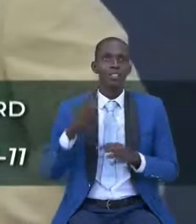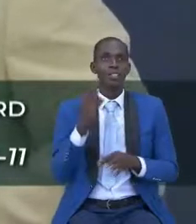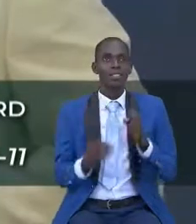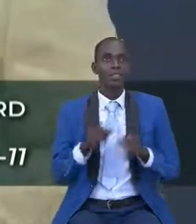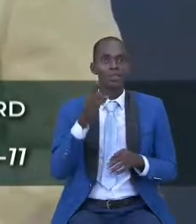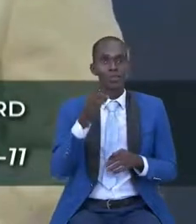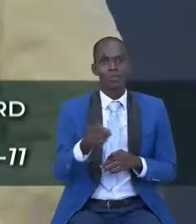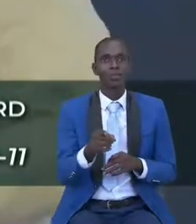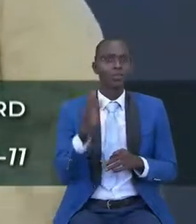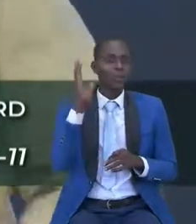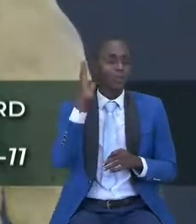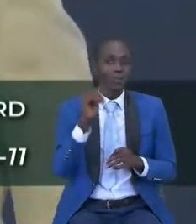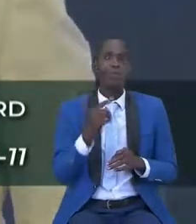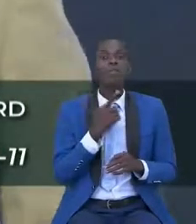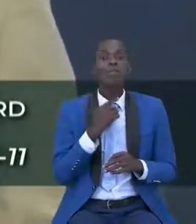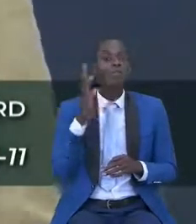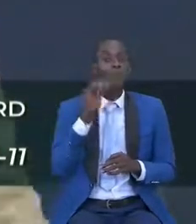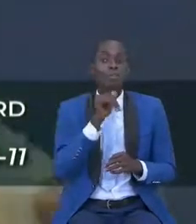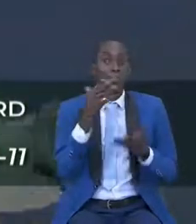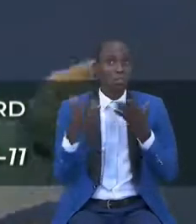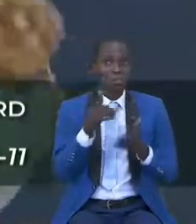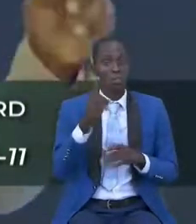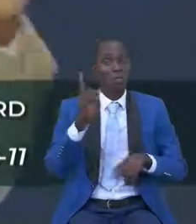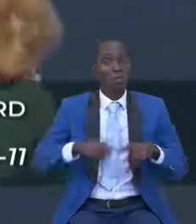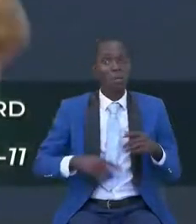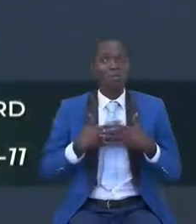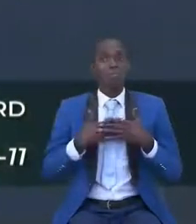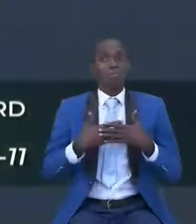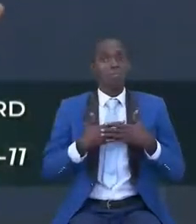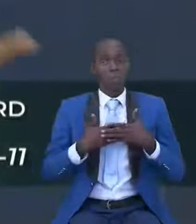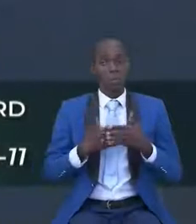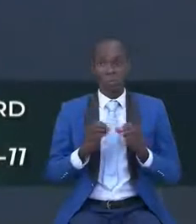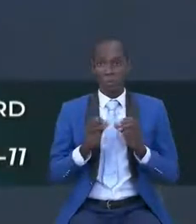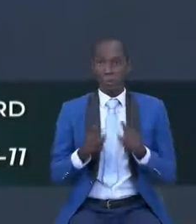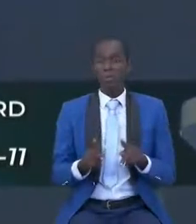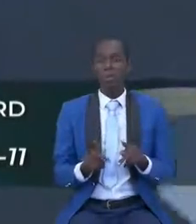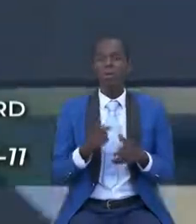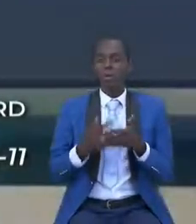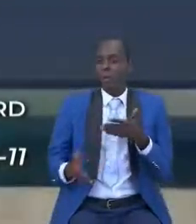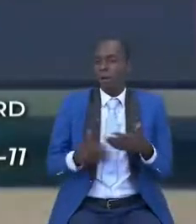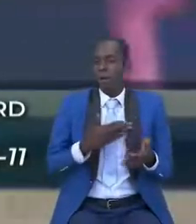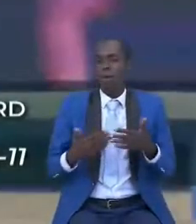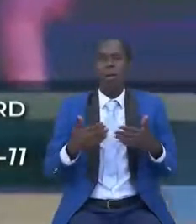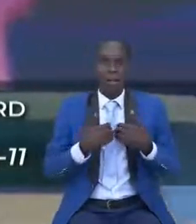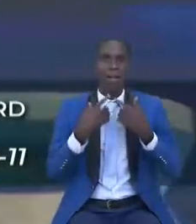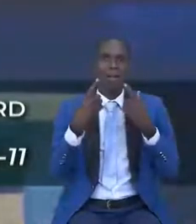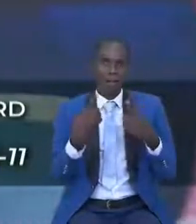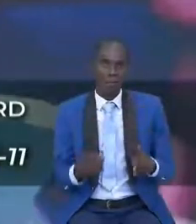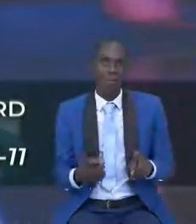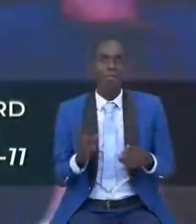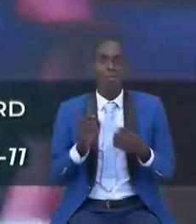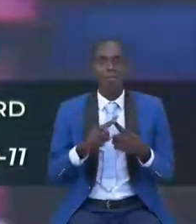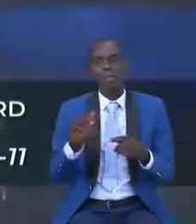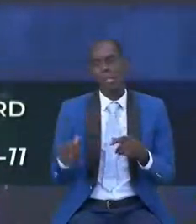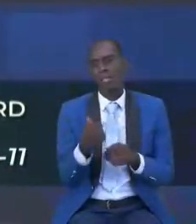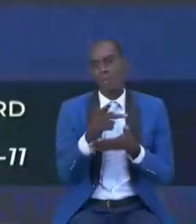sont là pour te servir. Que peux-tu faire si tes poumons ne peuvent pas te servir et tu n'arrives plus à respirer? Et quel que soit